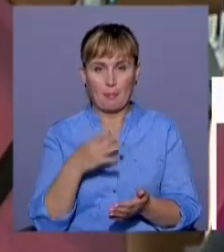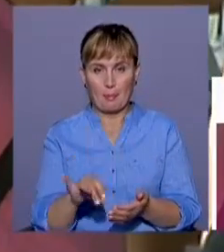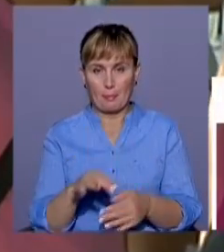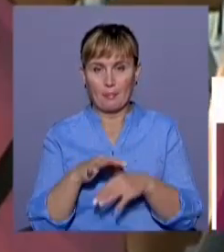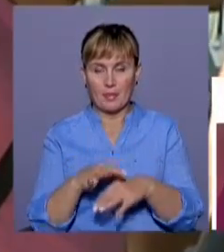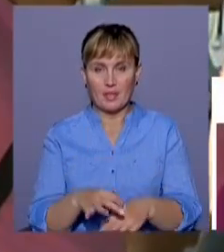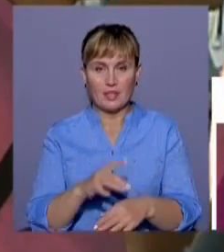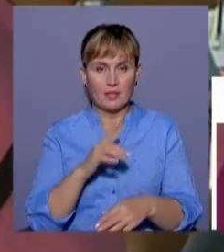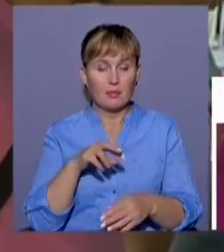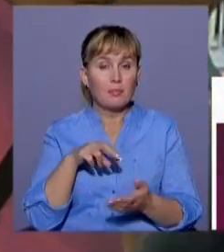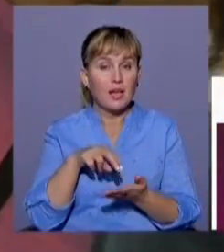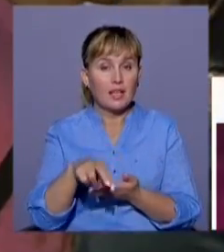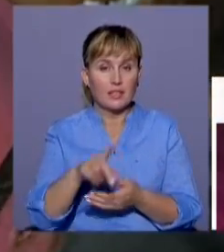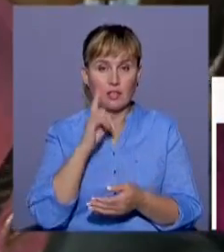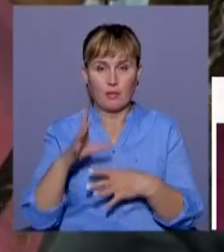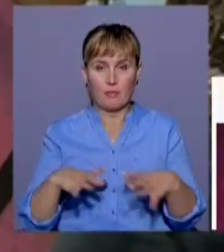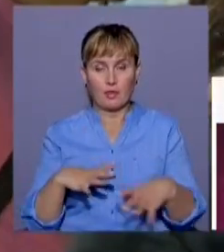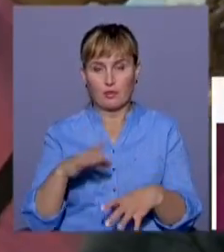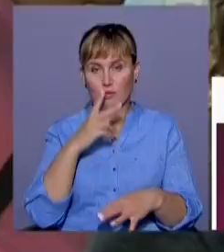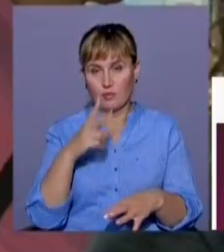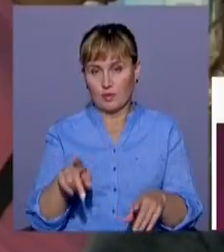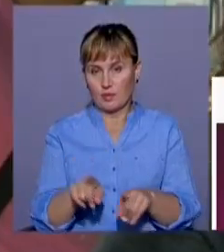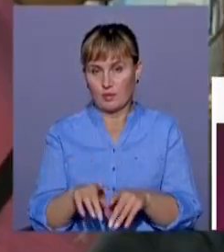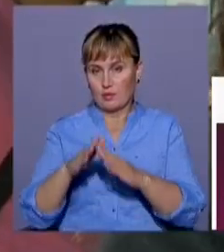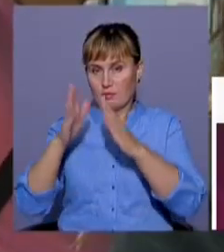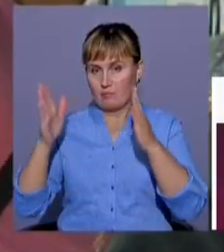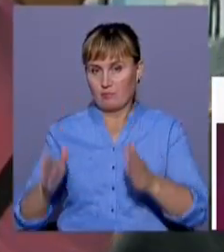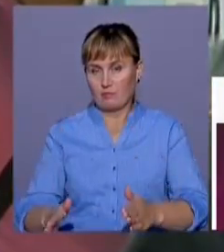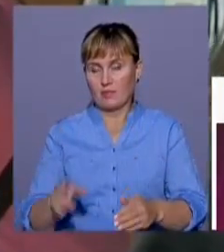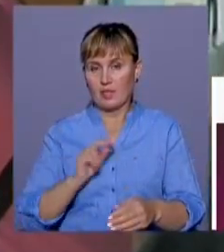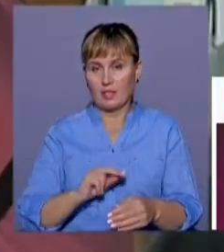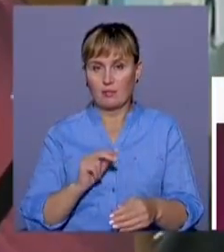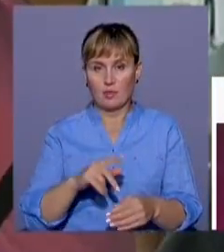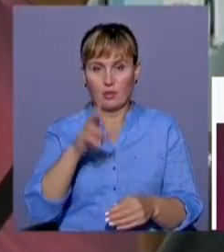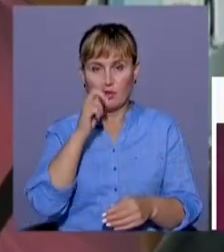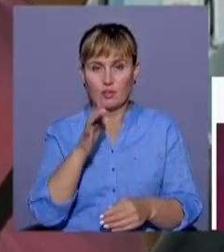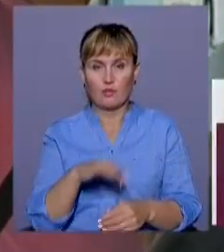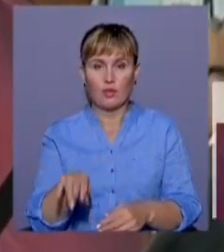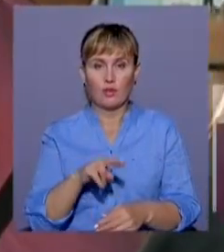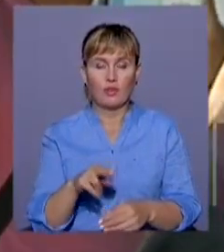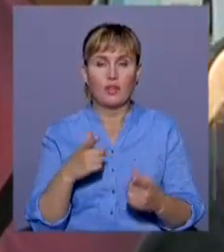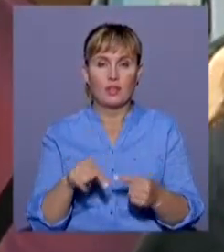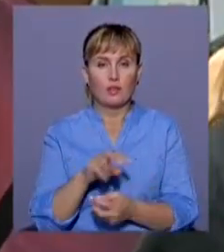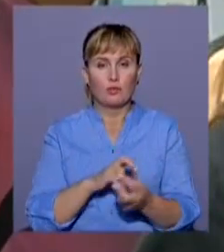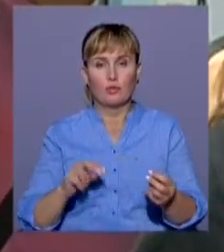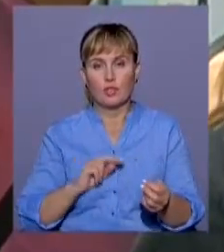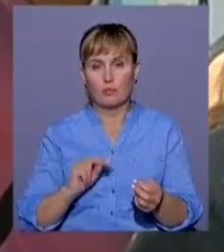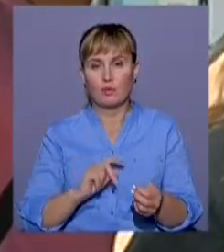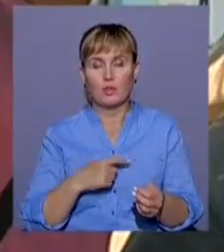проходила «Зеленый базар» и увидела точно такую же, получается, вакансию, как сейчас делает Госфонд. где ищут работу.